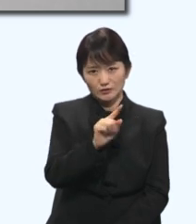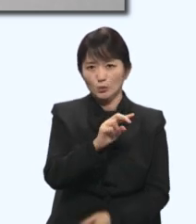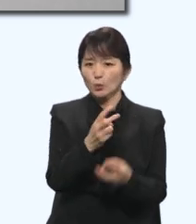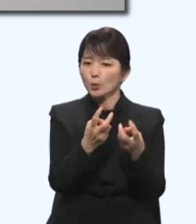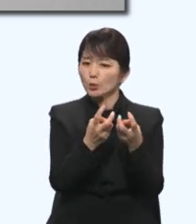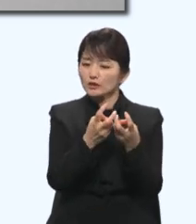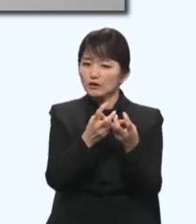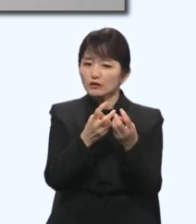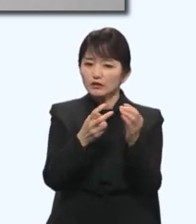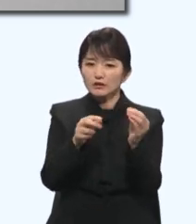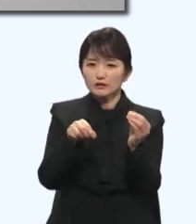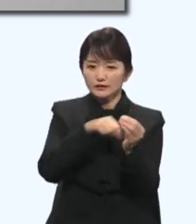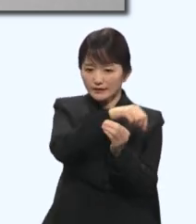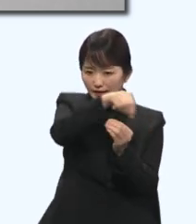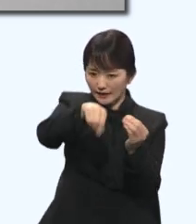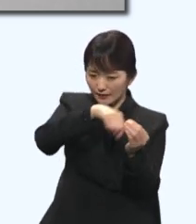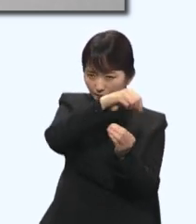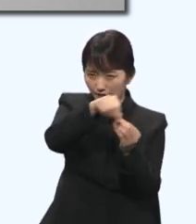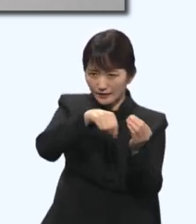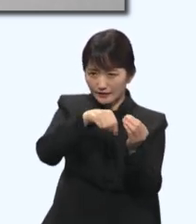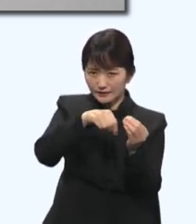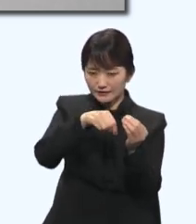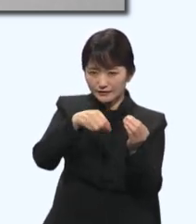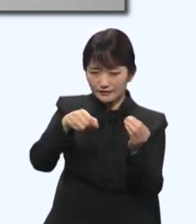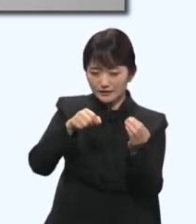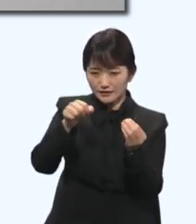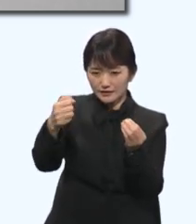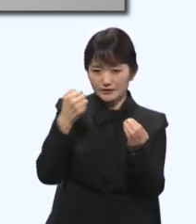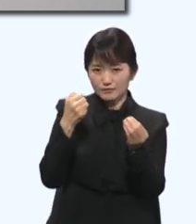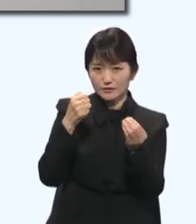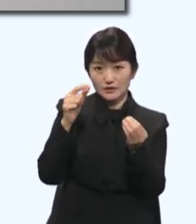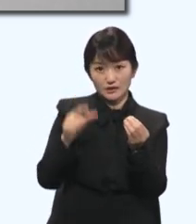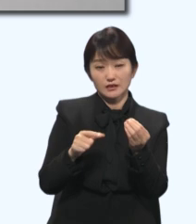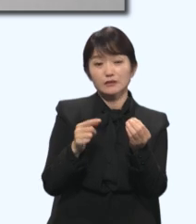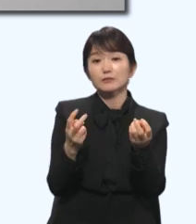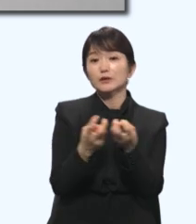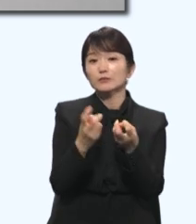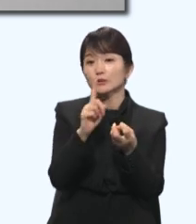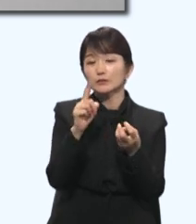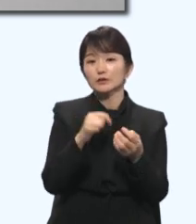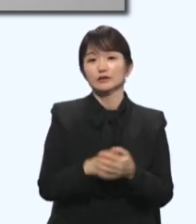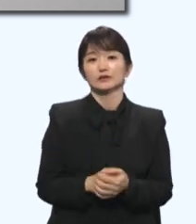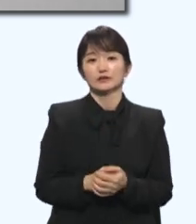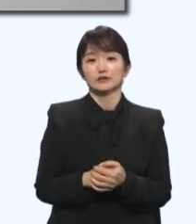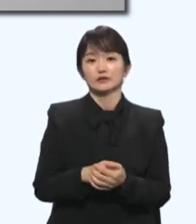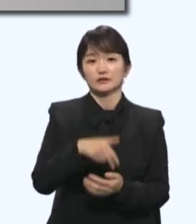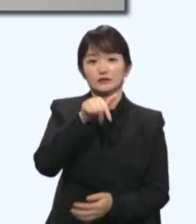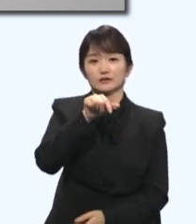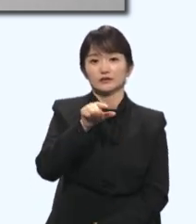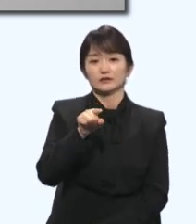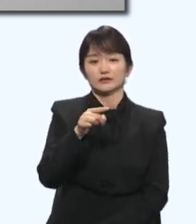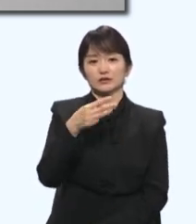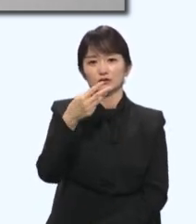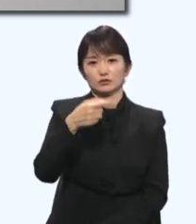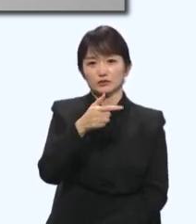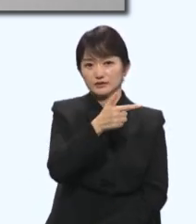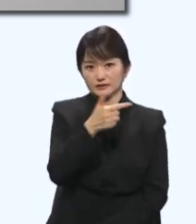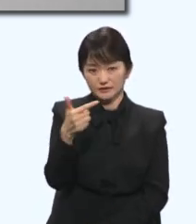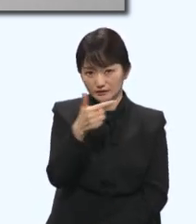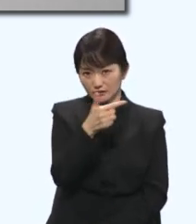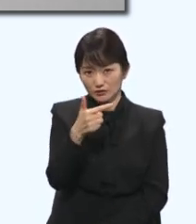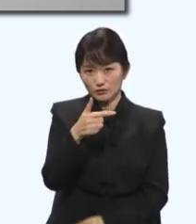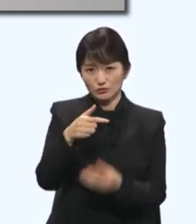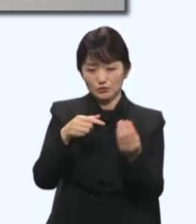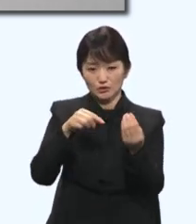어감 자기장을 세 만 수 있냐는 겁니다 원래는 이제 세게 만들기 위해 전의 크기가 크거나 코일을 감는